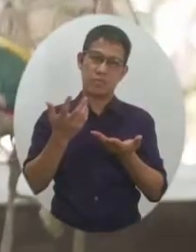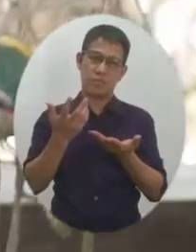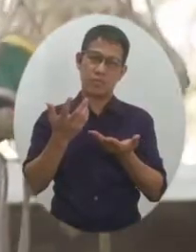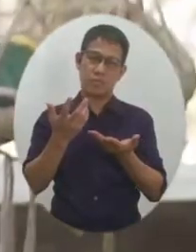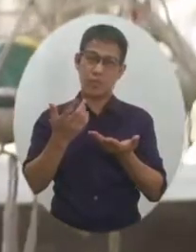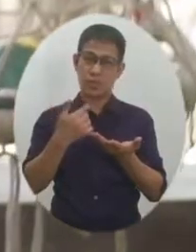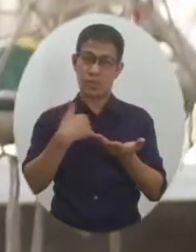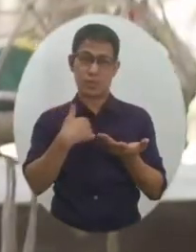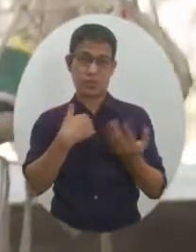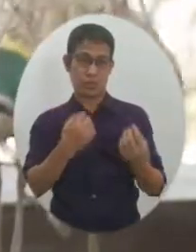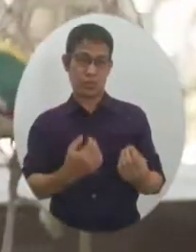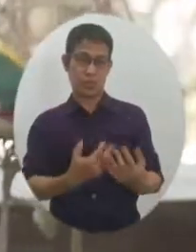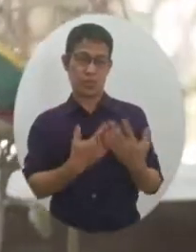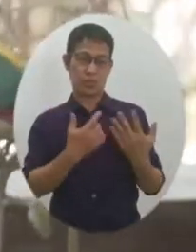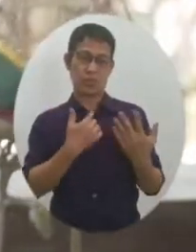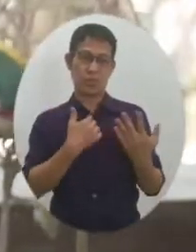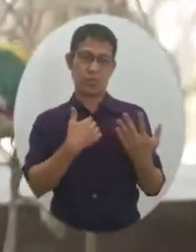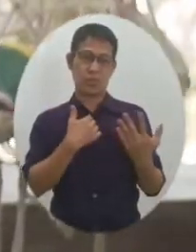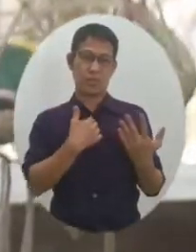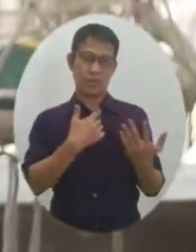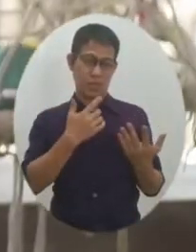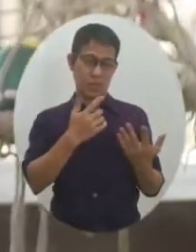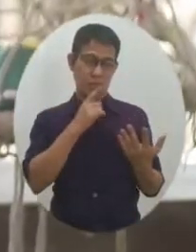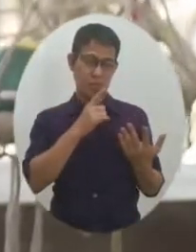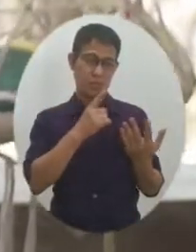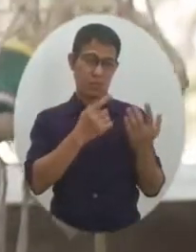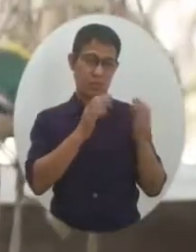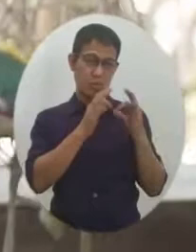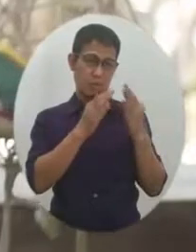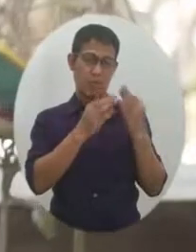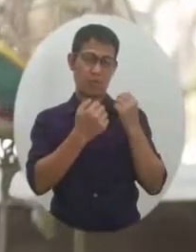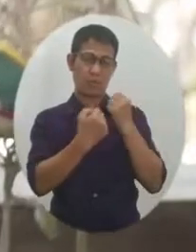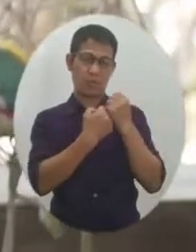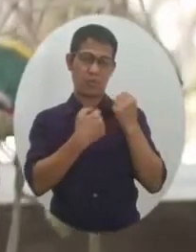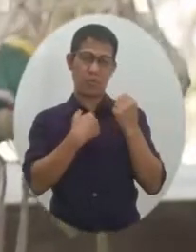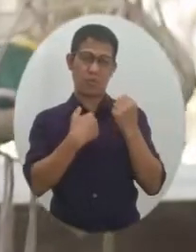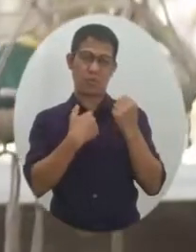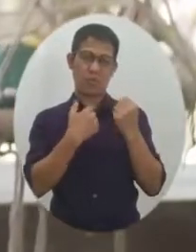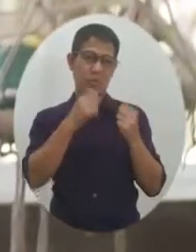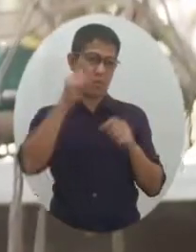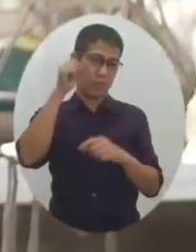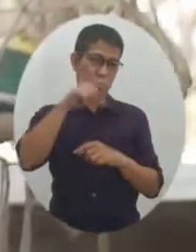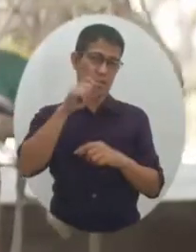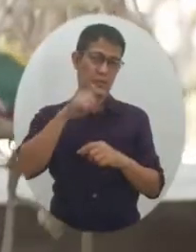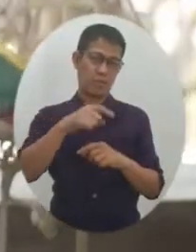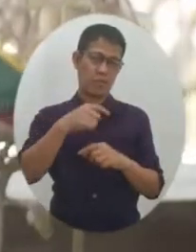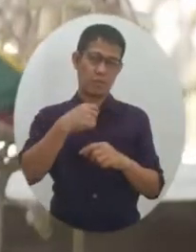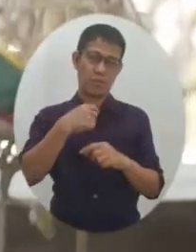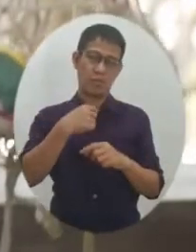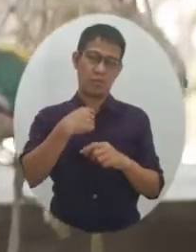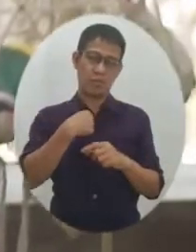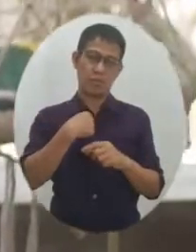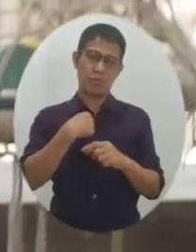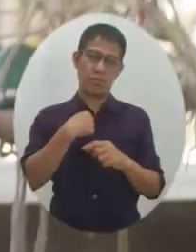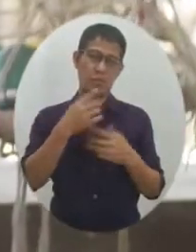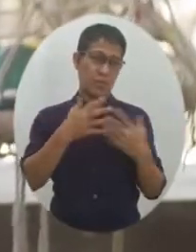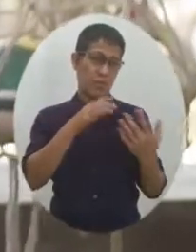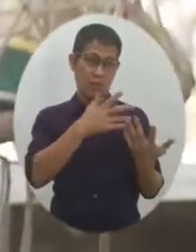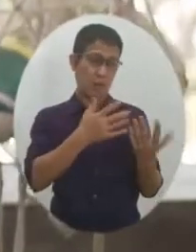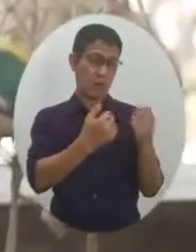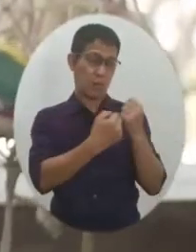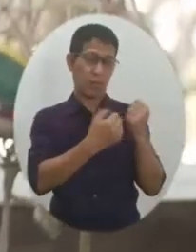Bali sa akin po, bilang ang mga nagpapatatag sa loob ko, ayan pong pamilya ko, yung mga kapatid ko.